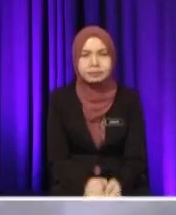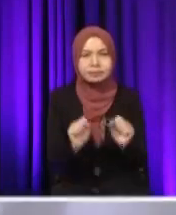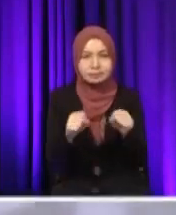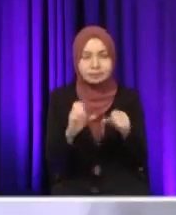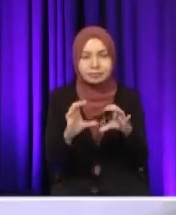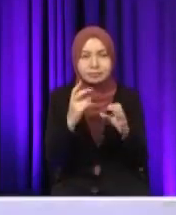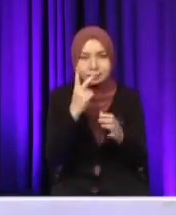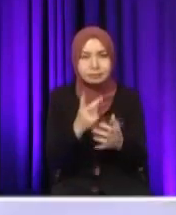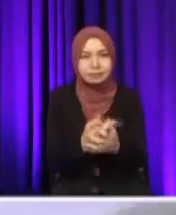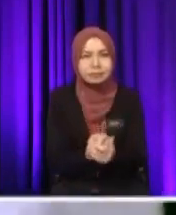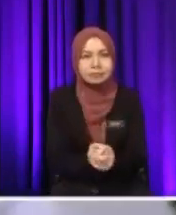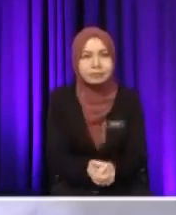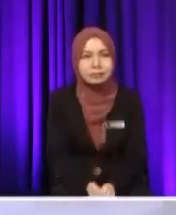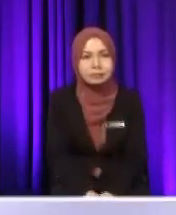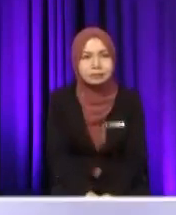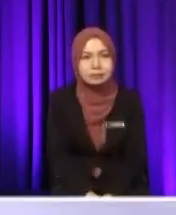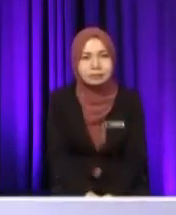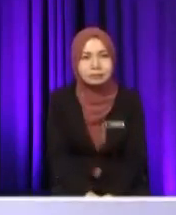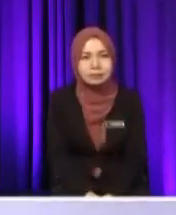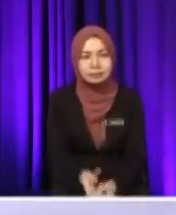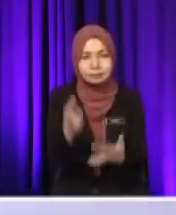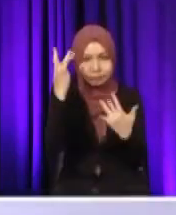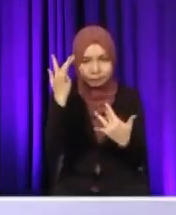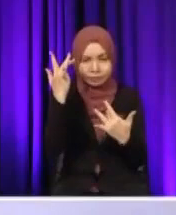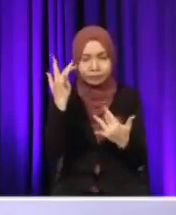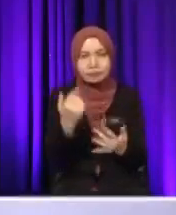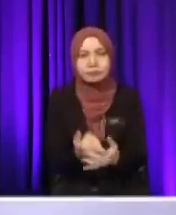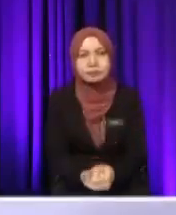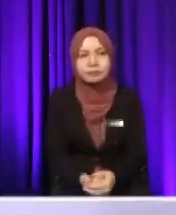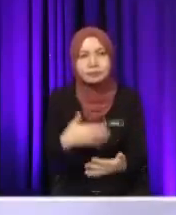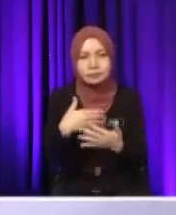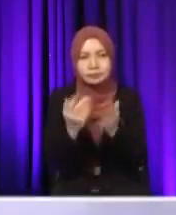Tak cuba dia memang mengambil masa. Okey, kita boleh goncangkan.